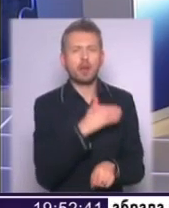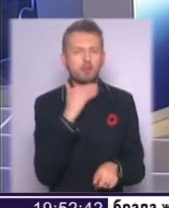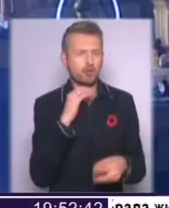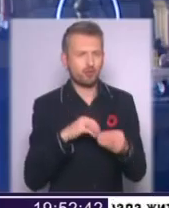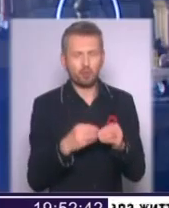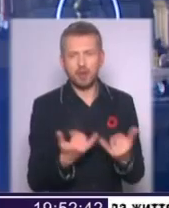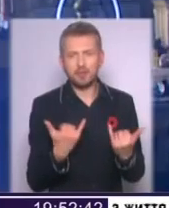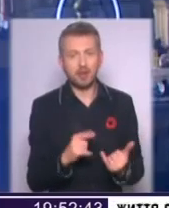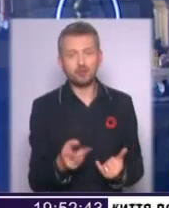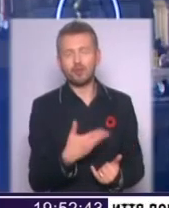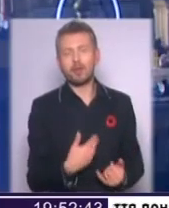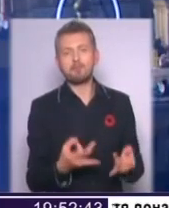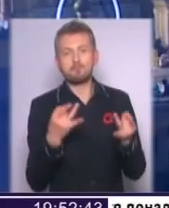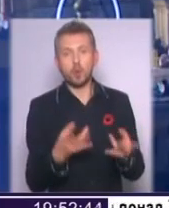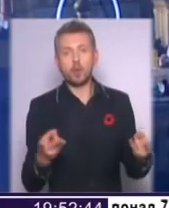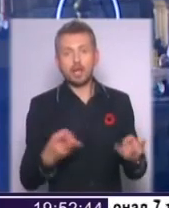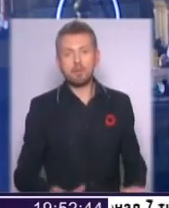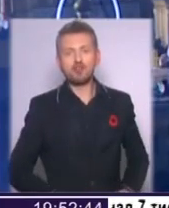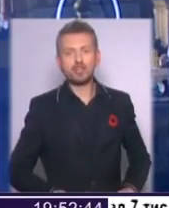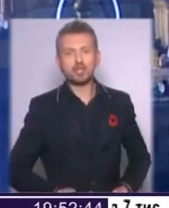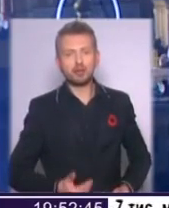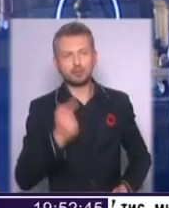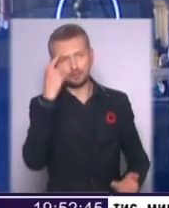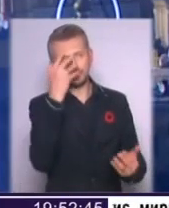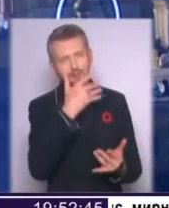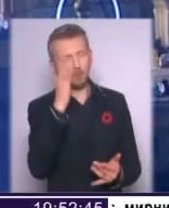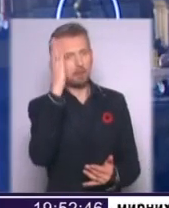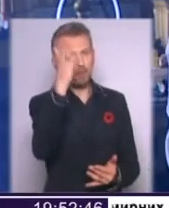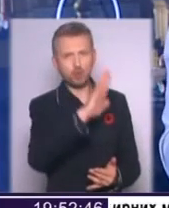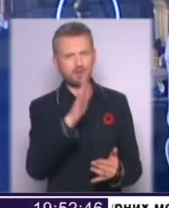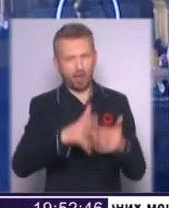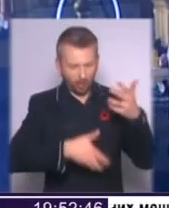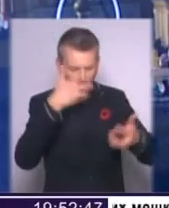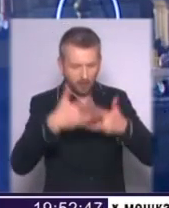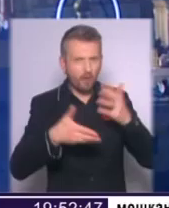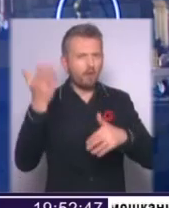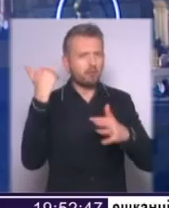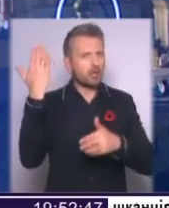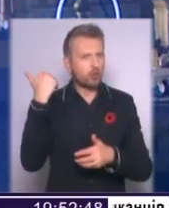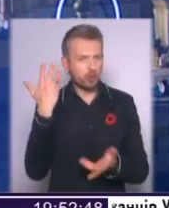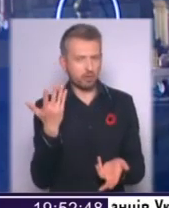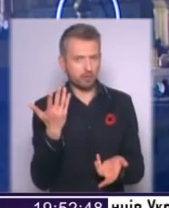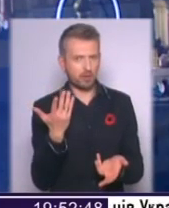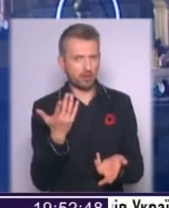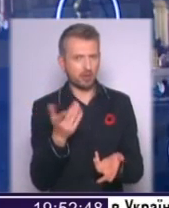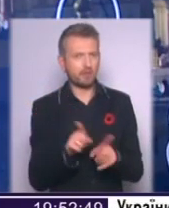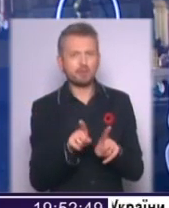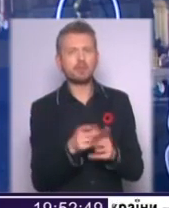зараз, що нам просто ну, треба жити майбутнє, а не коперсатися в минулому, яким би воно не було. Тому що